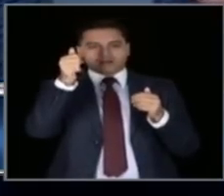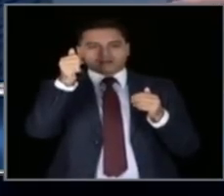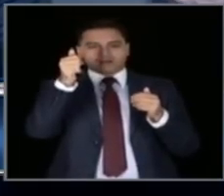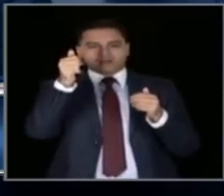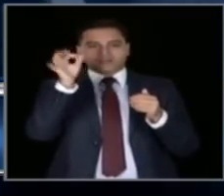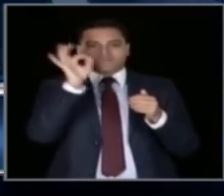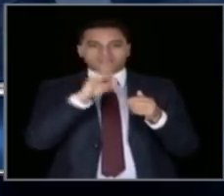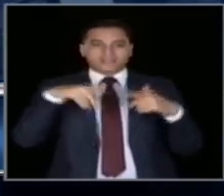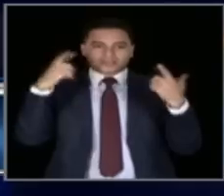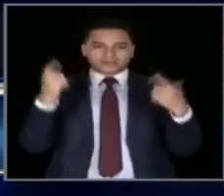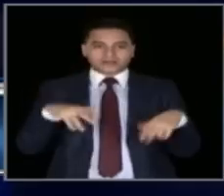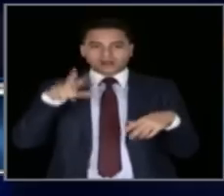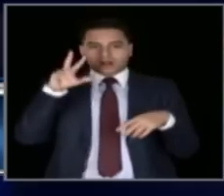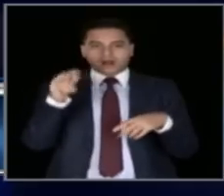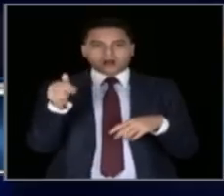الأرجنتين.